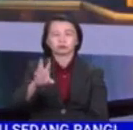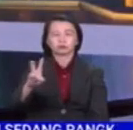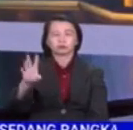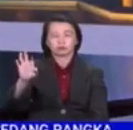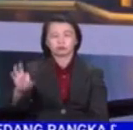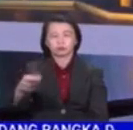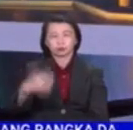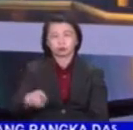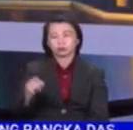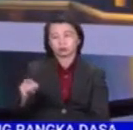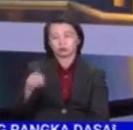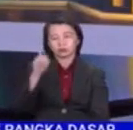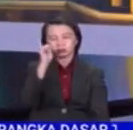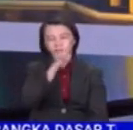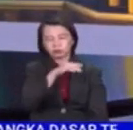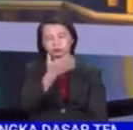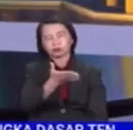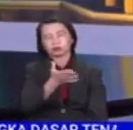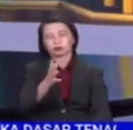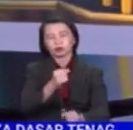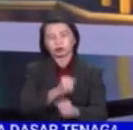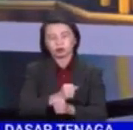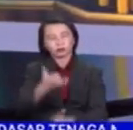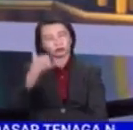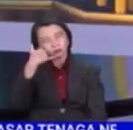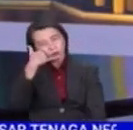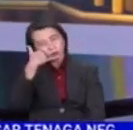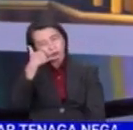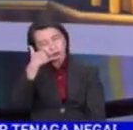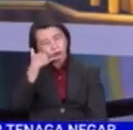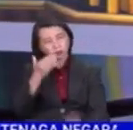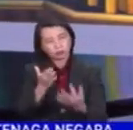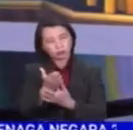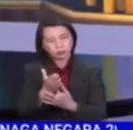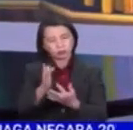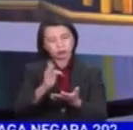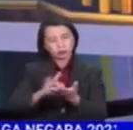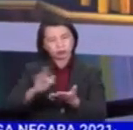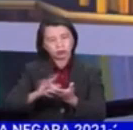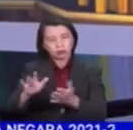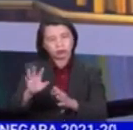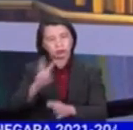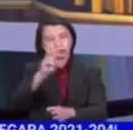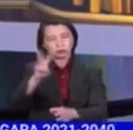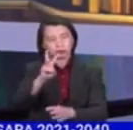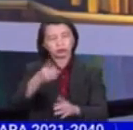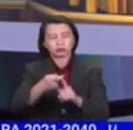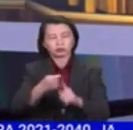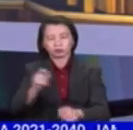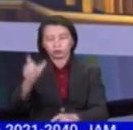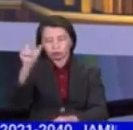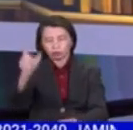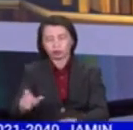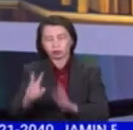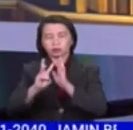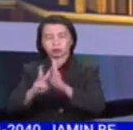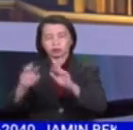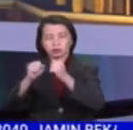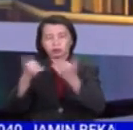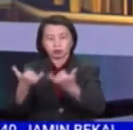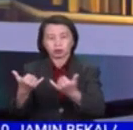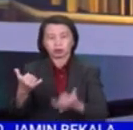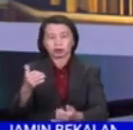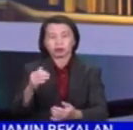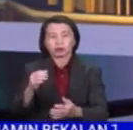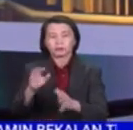RM7,799 selepas ditipu ketika mendapatkan panggilan menerusi aplikasi WhatsApp kononnya daripada seorang ejen syarikat Big